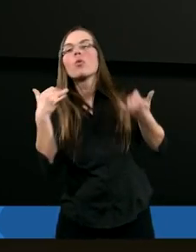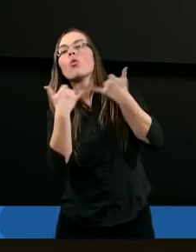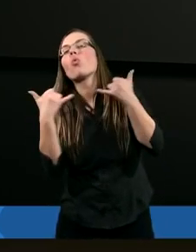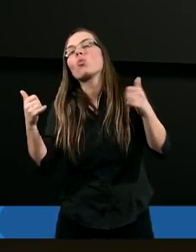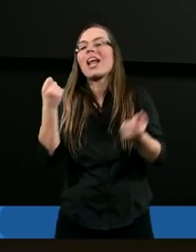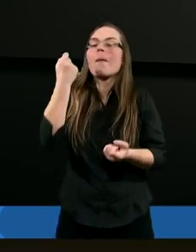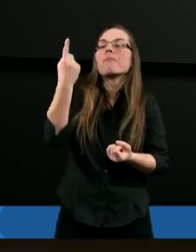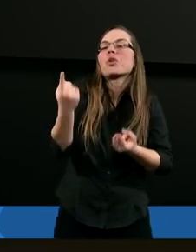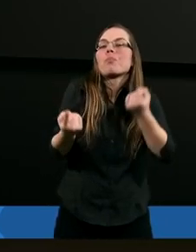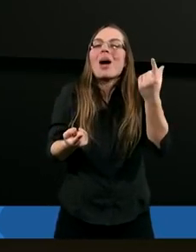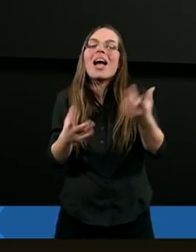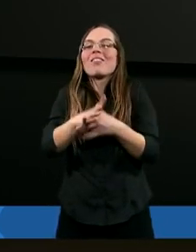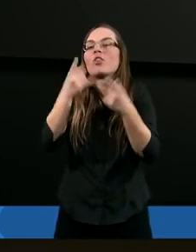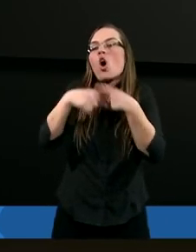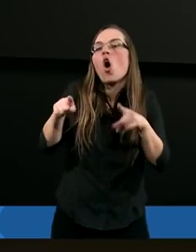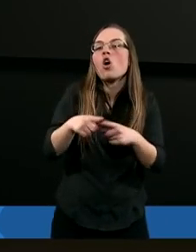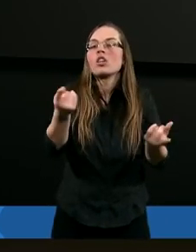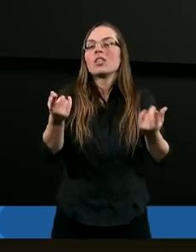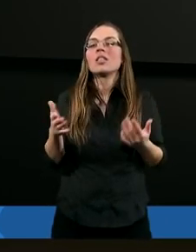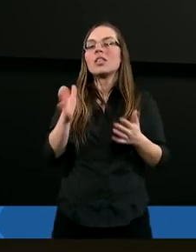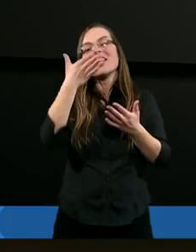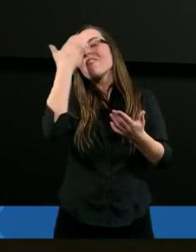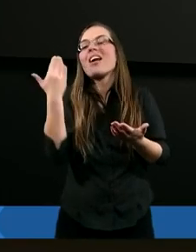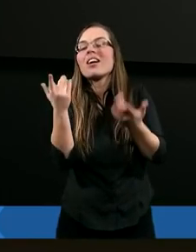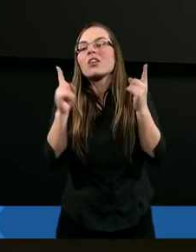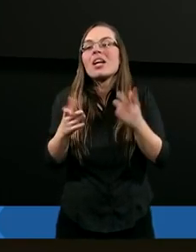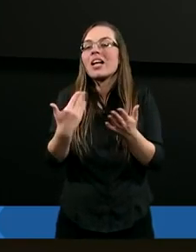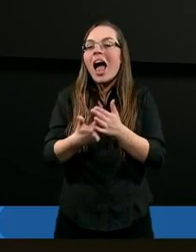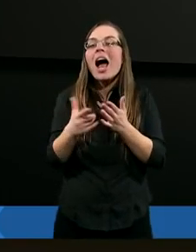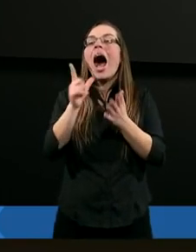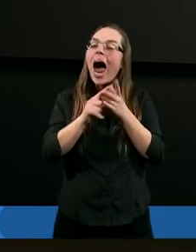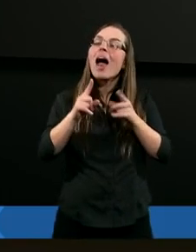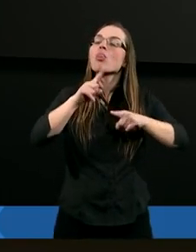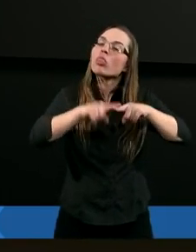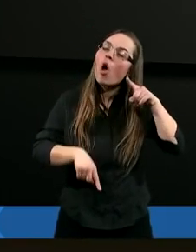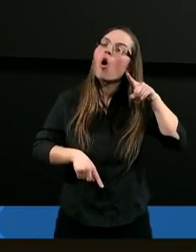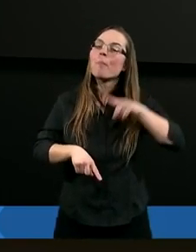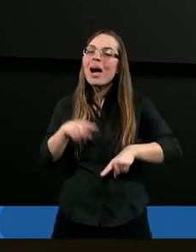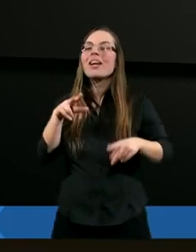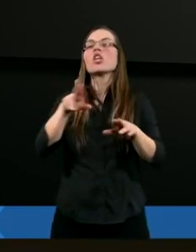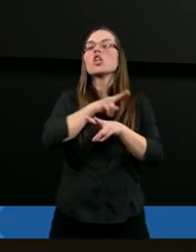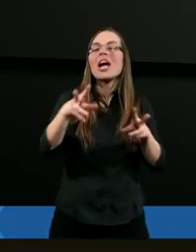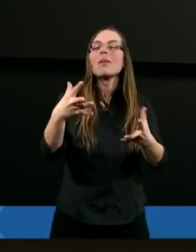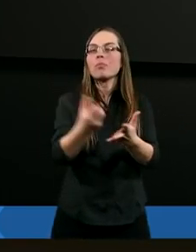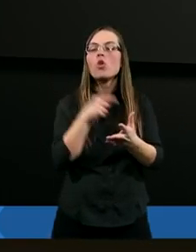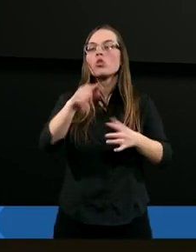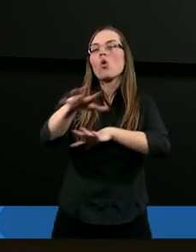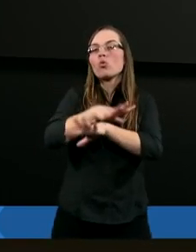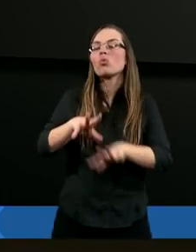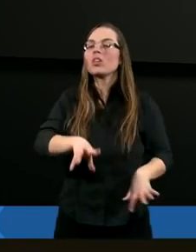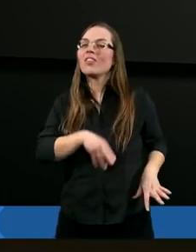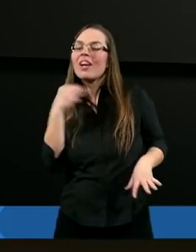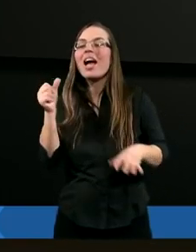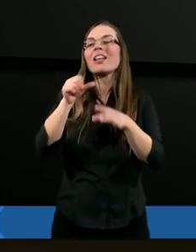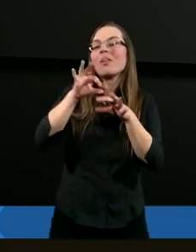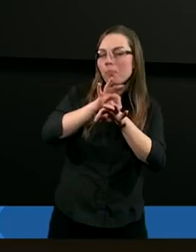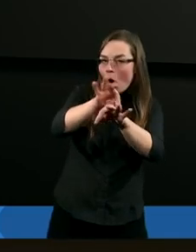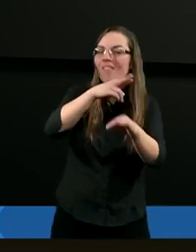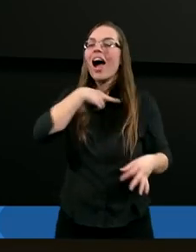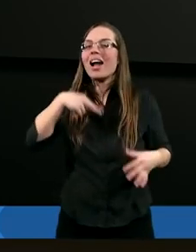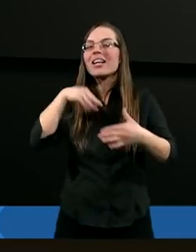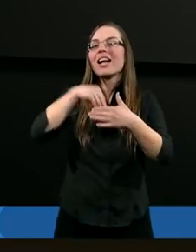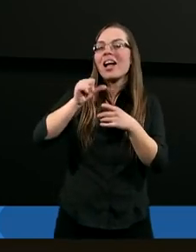różne przypadki, ktoś się ochrzci tam, nie wiadomo dlaczego, ale normalnie rzecz biorąc to Duch Święty nawraca i